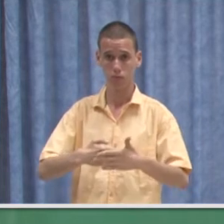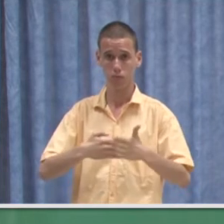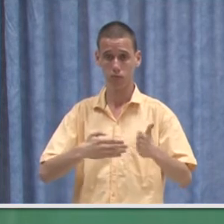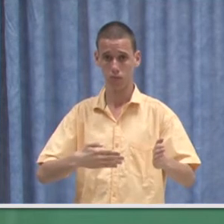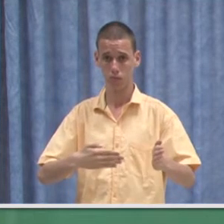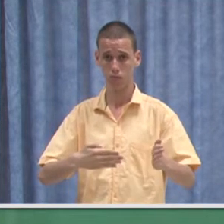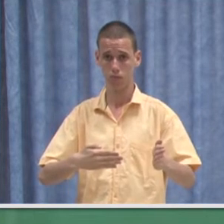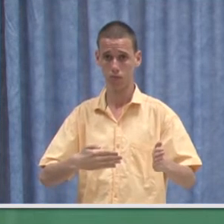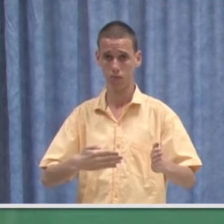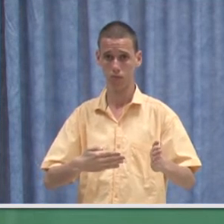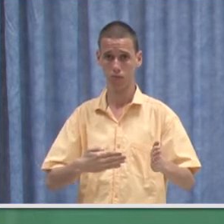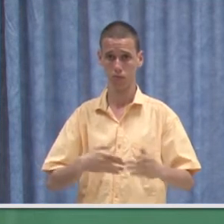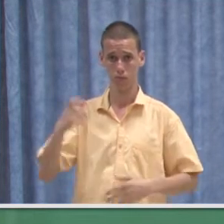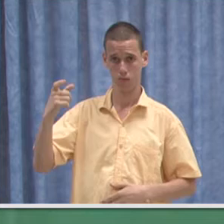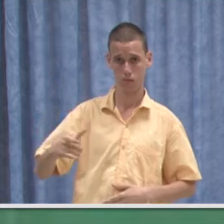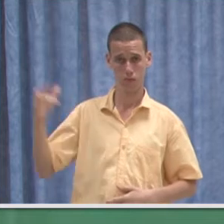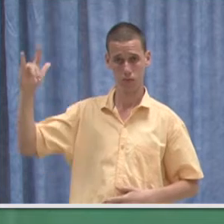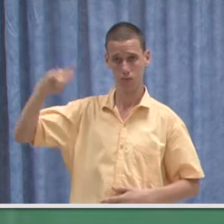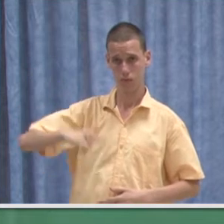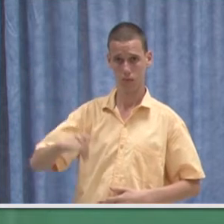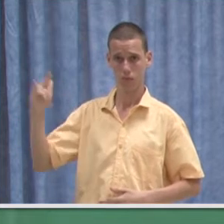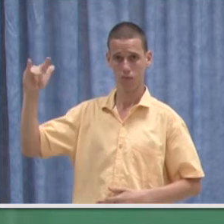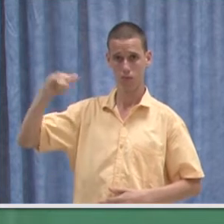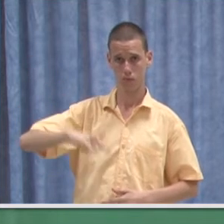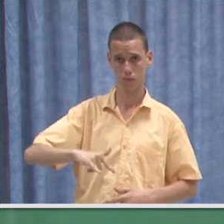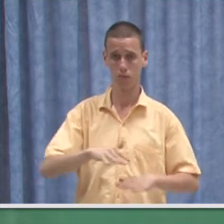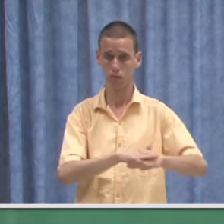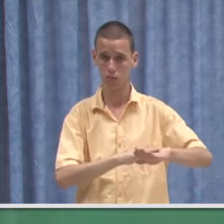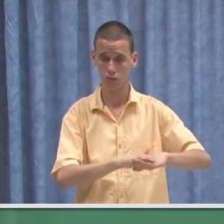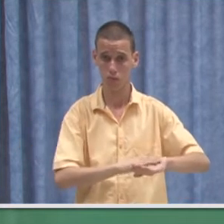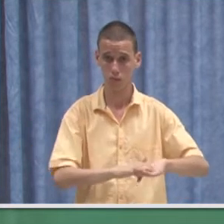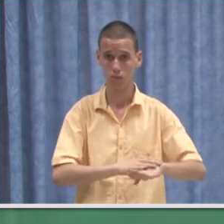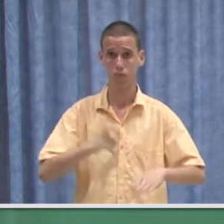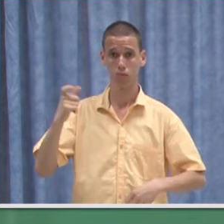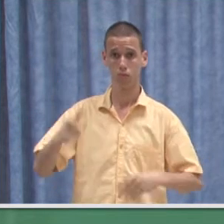dehors pour le siloir aussi qui peut tourner. Il y a des problèmes de quarantaine.